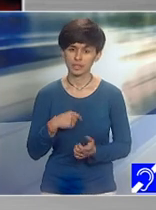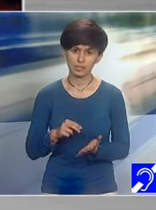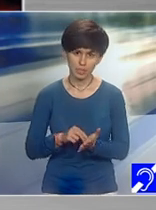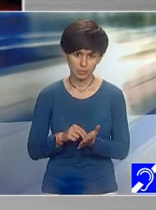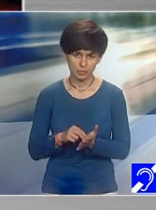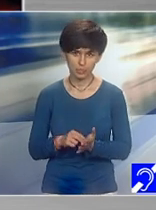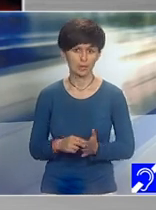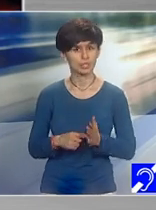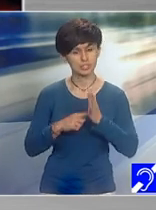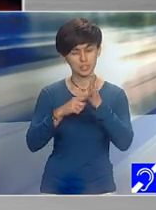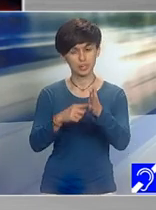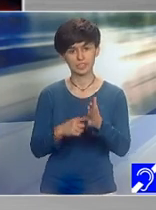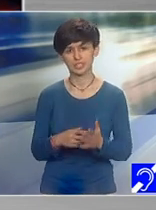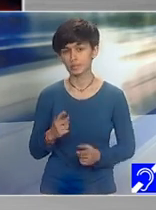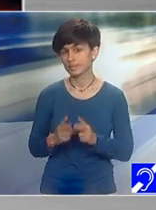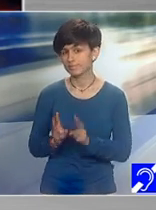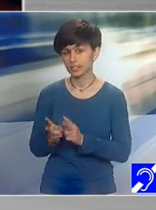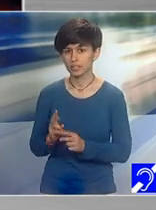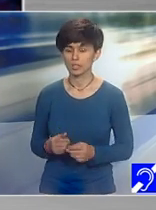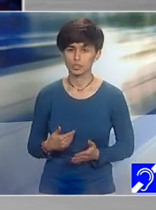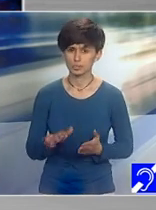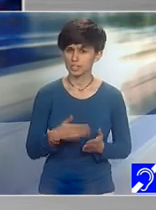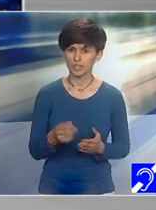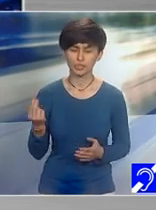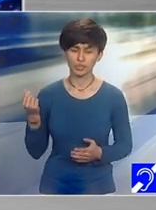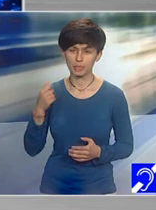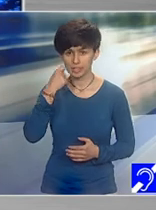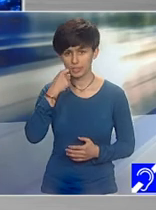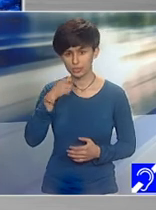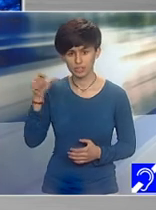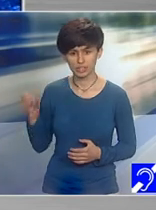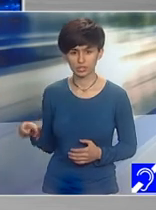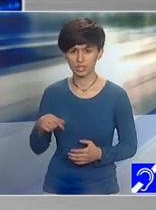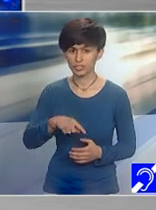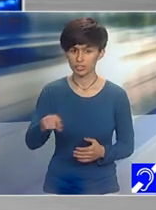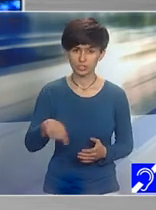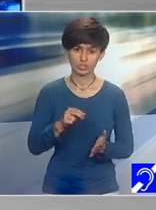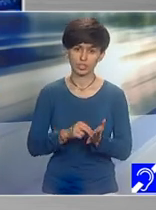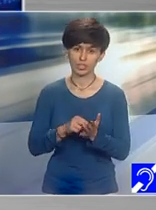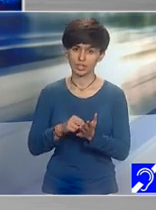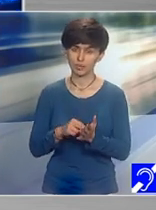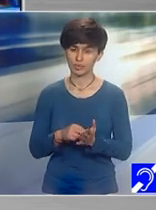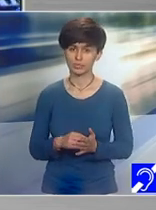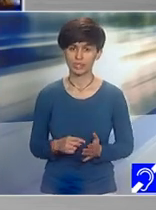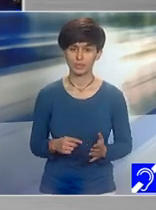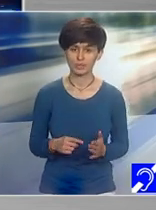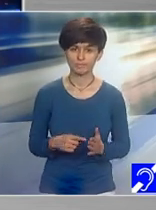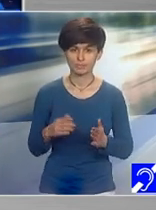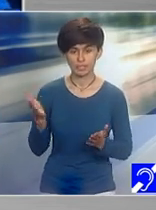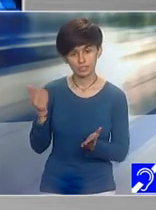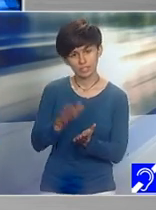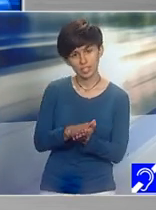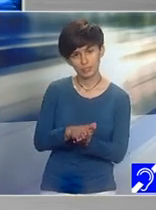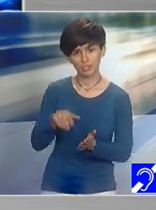contractele și în modul în care se cheltuie banii clujenilor și ne propunem să-i punem pe toți în slujba lor. Ne propunem ca să punem în aplicare